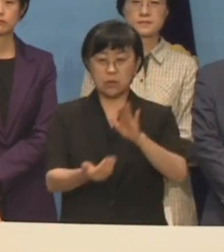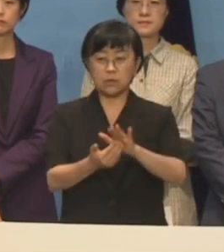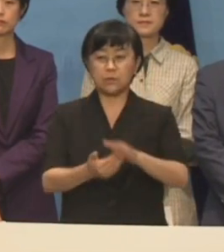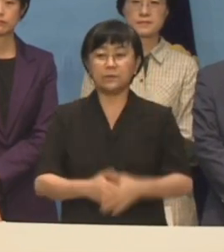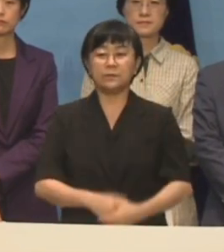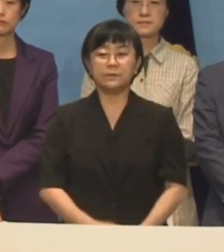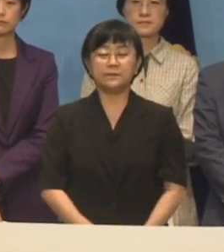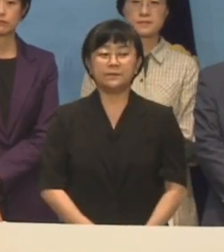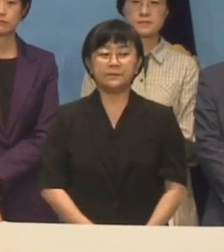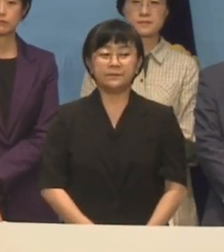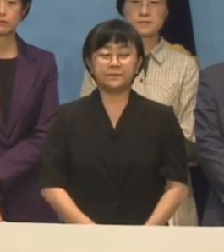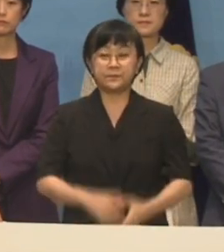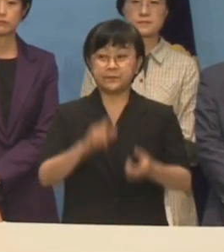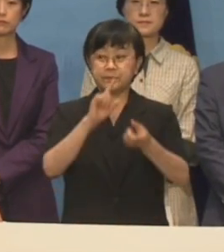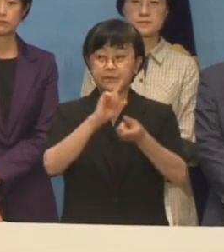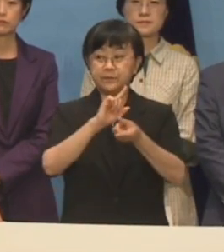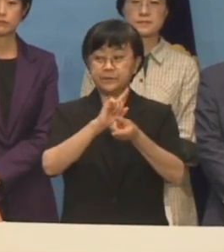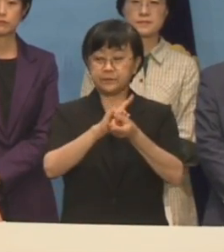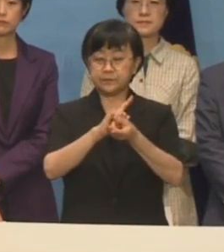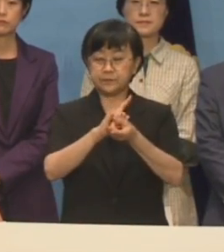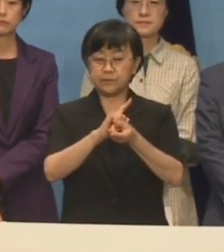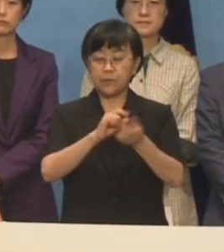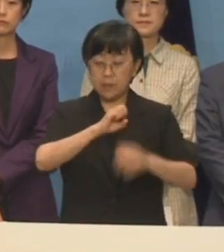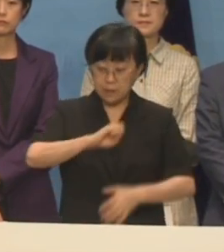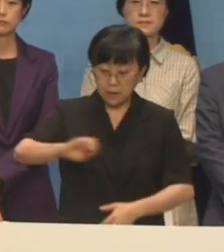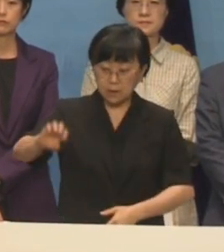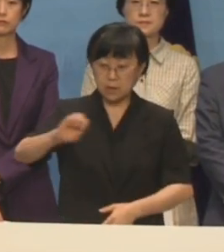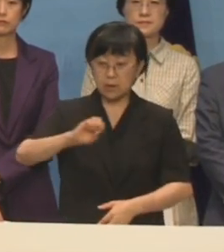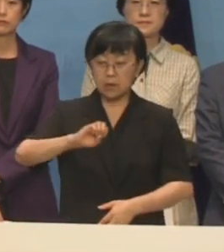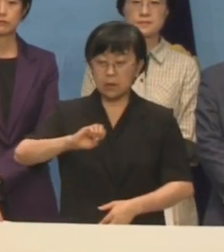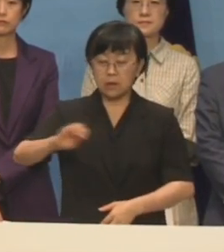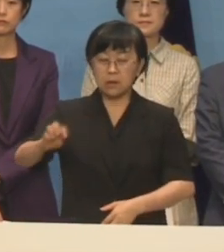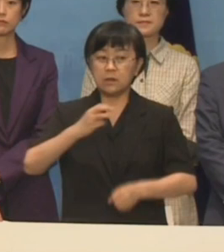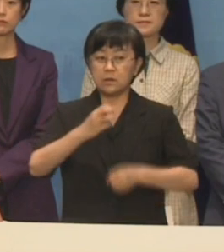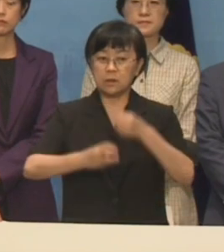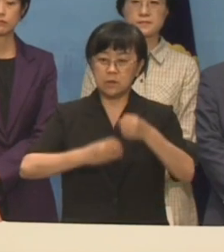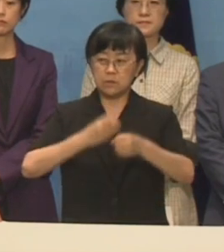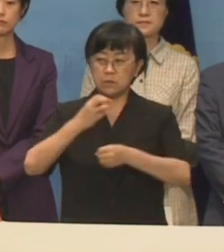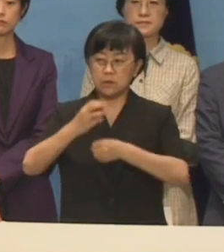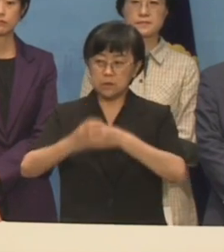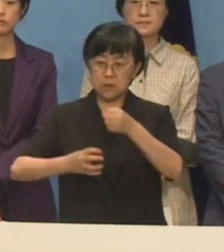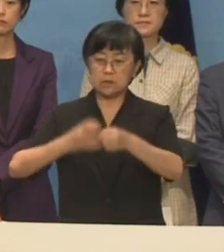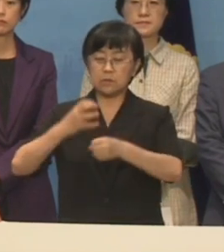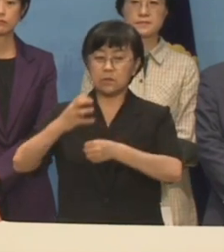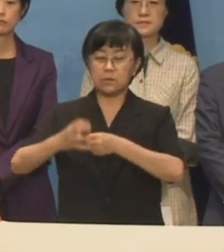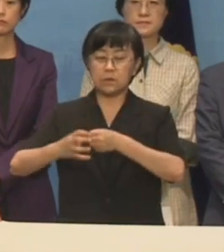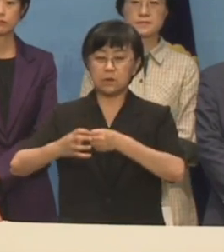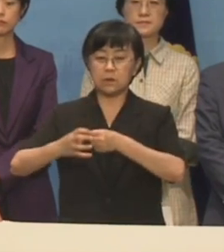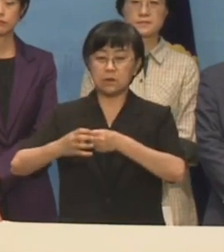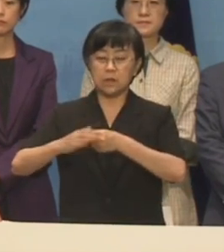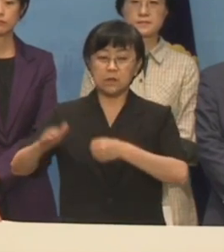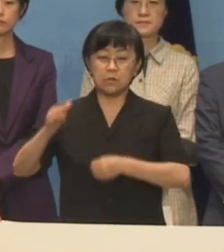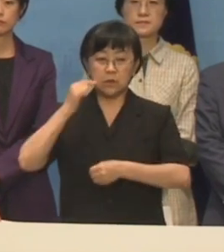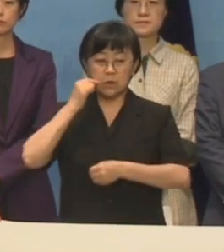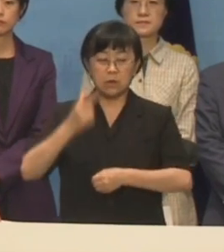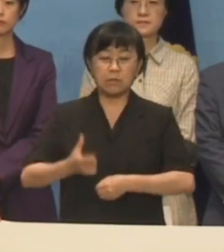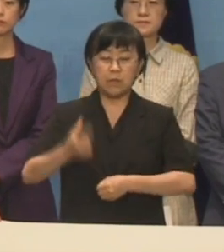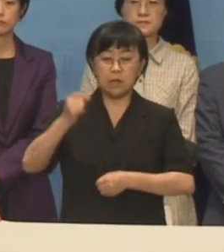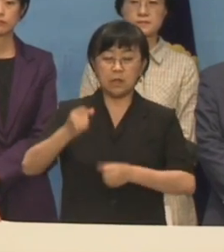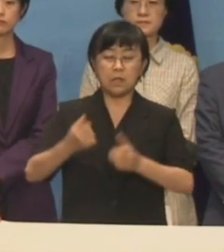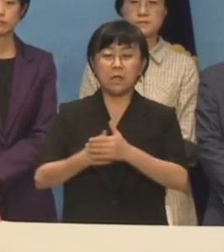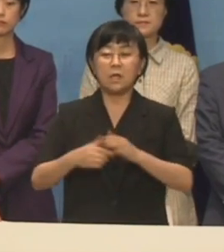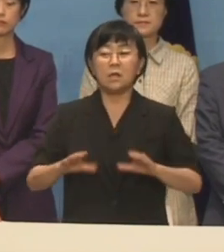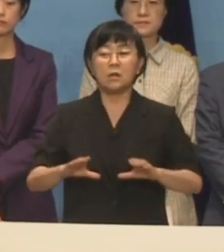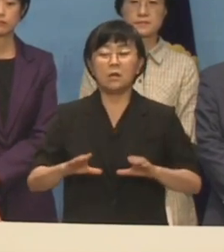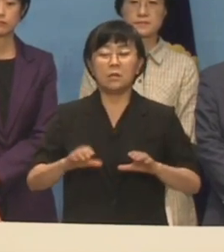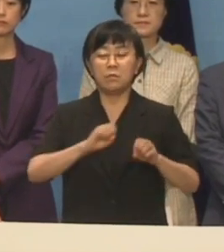하고 서로 나간다 하더라도 그게 뭐 30년, 40년 이렇게 가지 못하도록 되도록이면 빨리 그 방류를